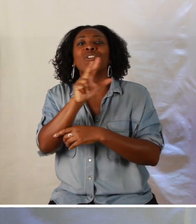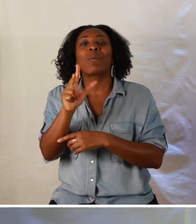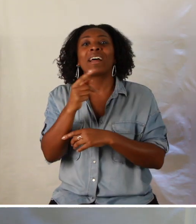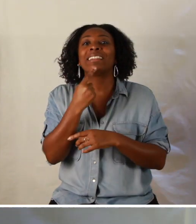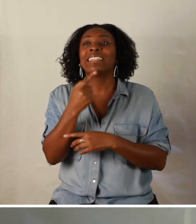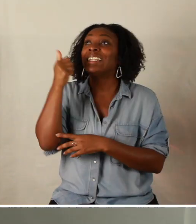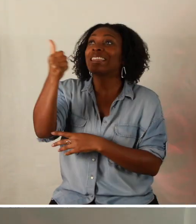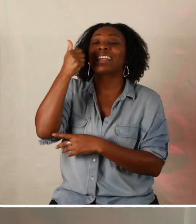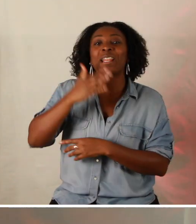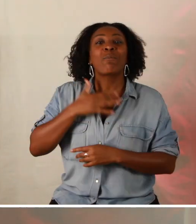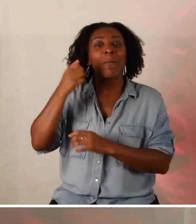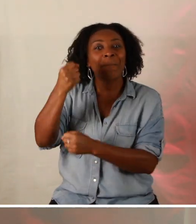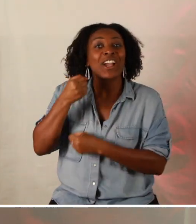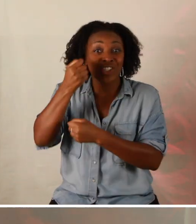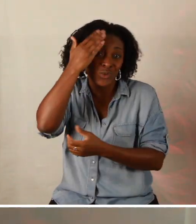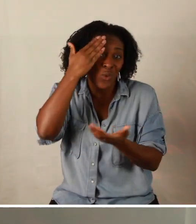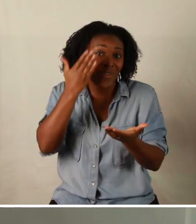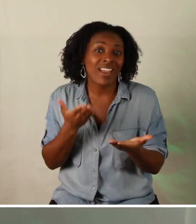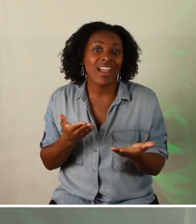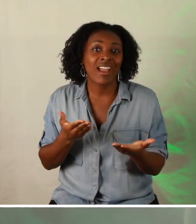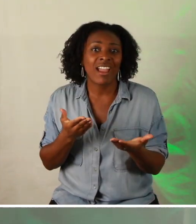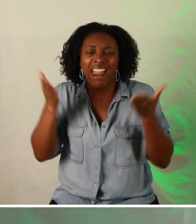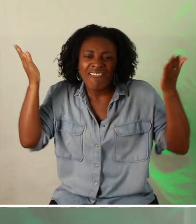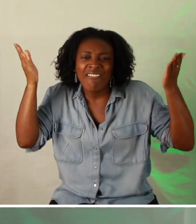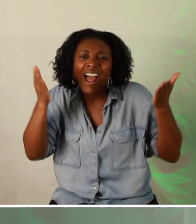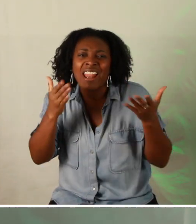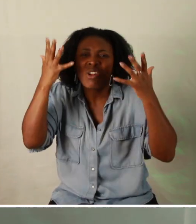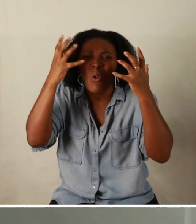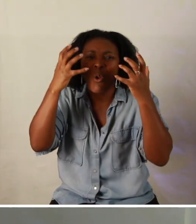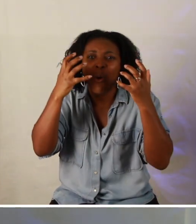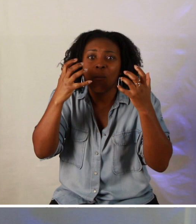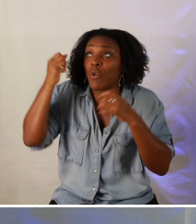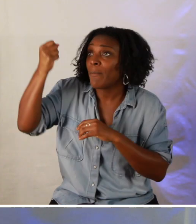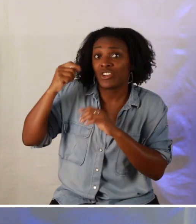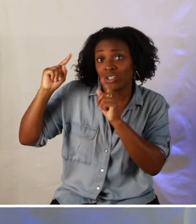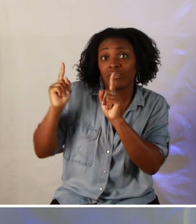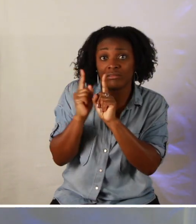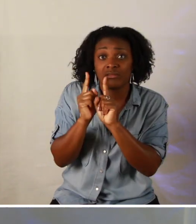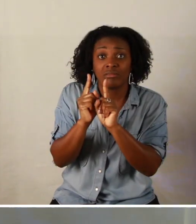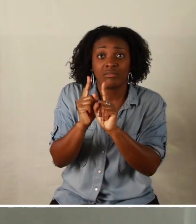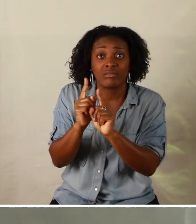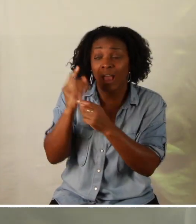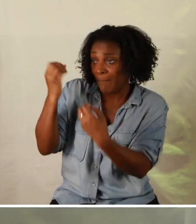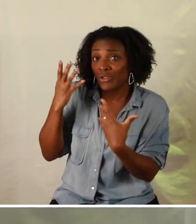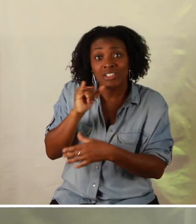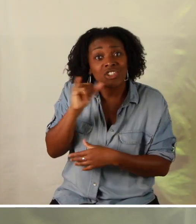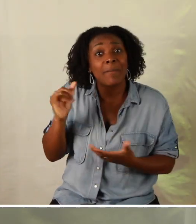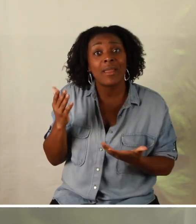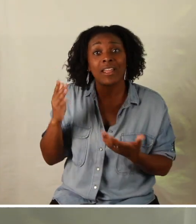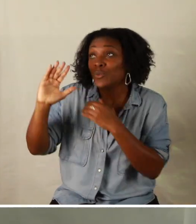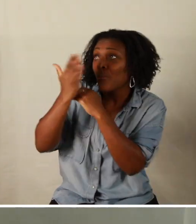est mon berger, qu'on le connaît très bien, quand on passe par la vallée, le berger, il est avec nous. Il n'abandonne pas sa brebis. Et il nous montre la